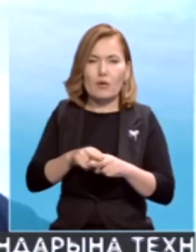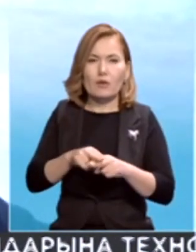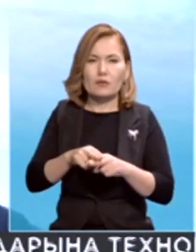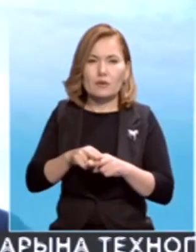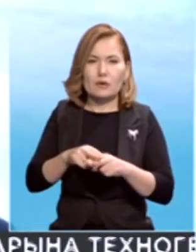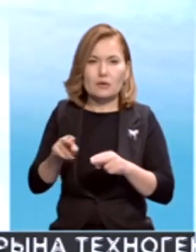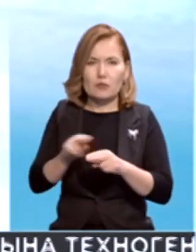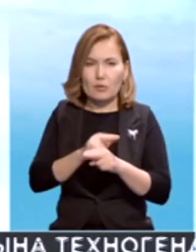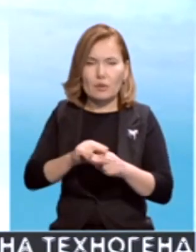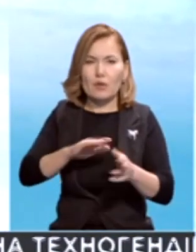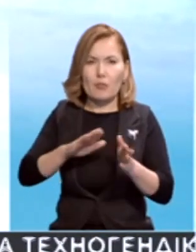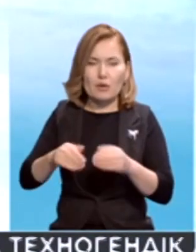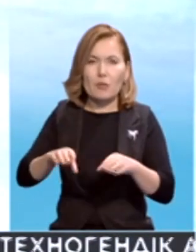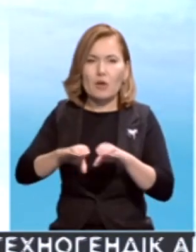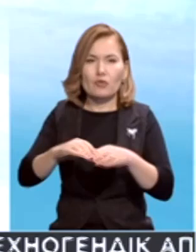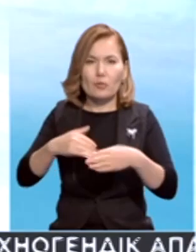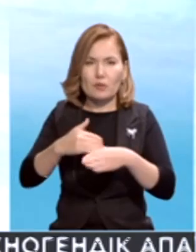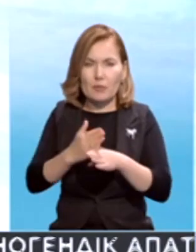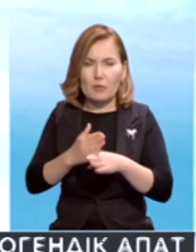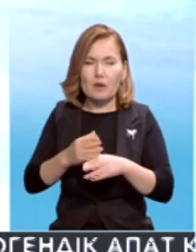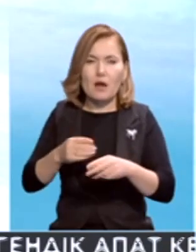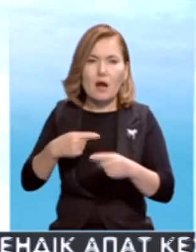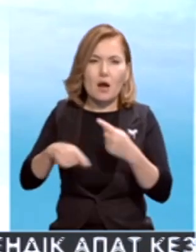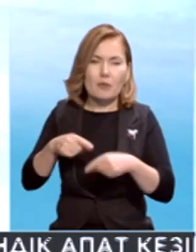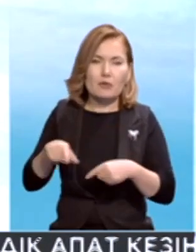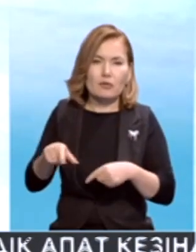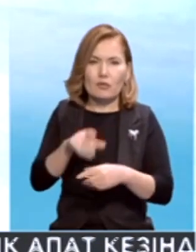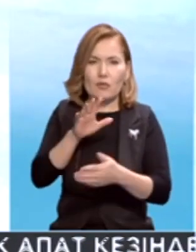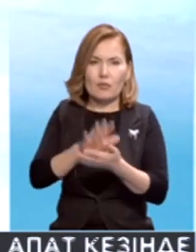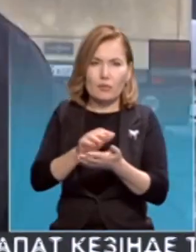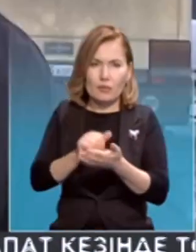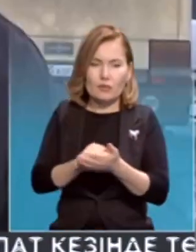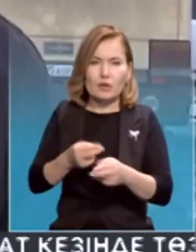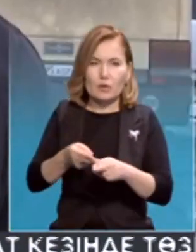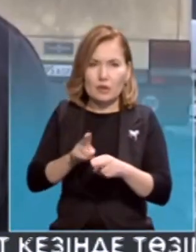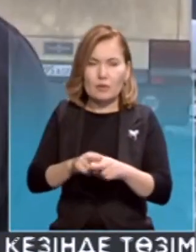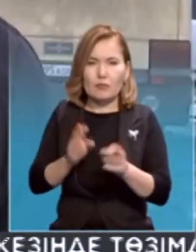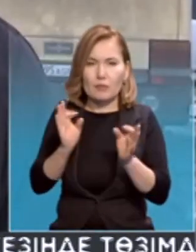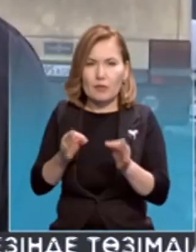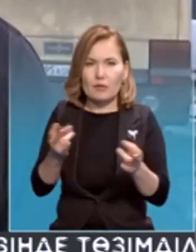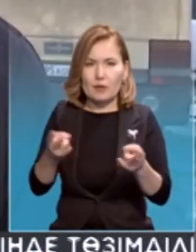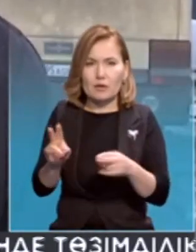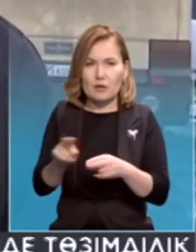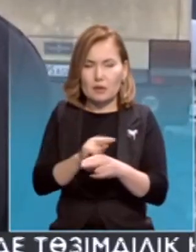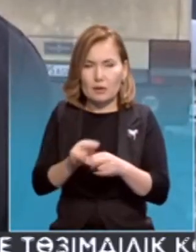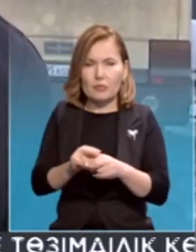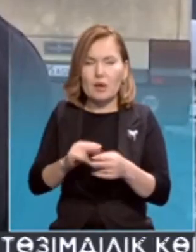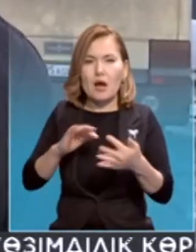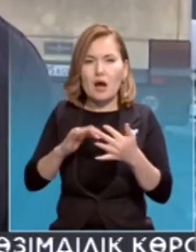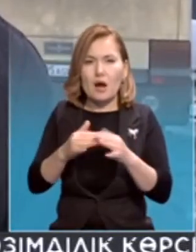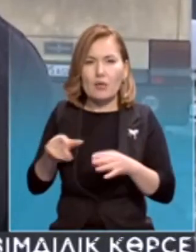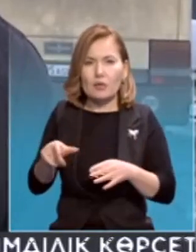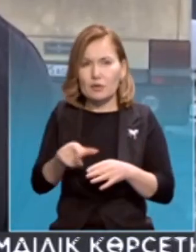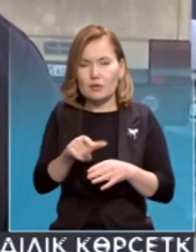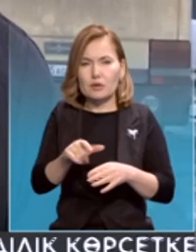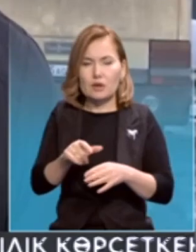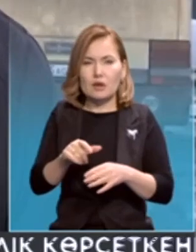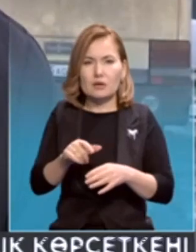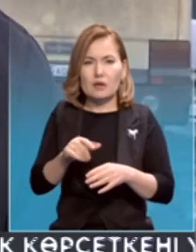құбыр қазады. Трубалар жарылып жатыр деп. Соған байланысты ғой бәрі. Ауылдарымыз жолдары жақсы